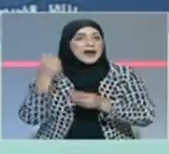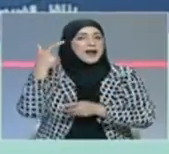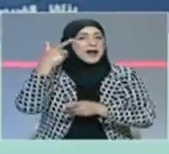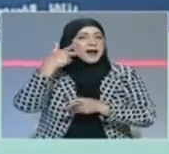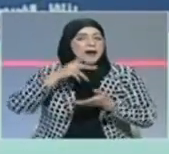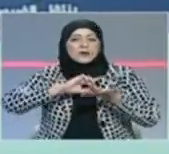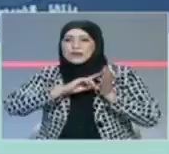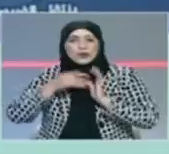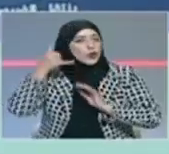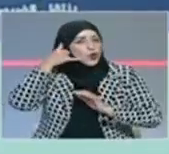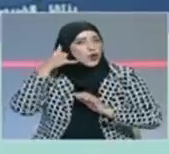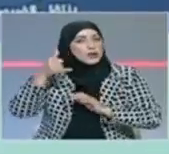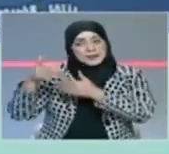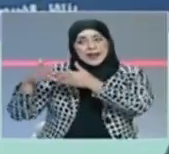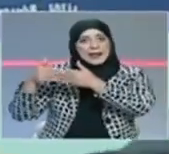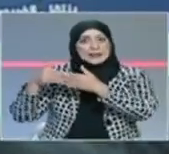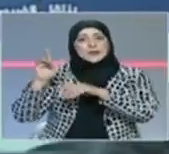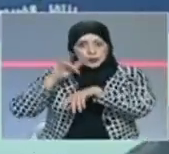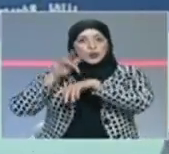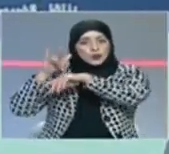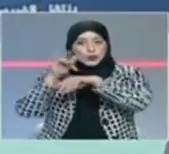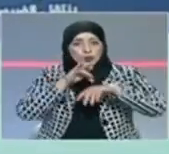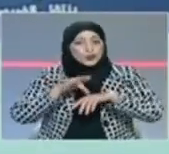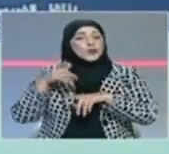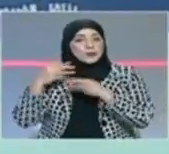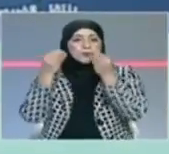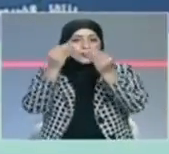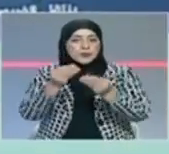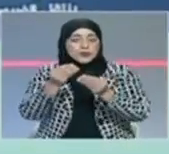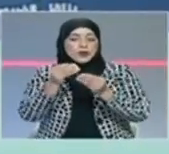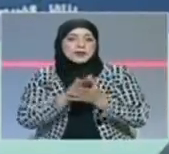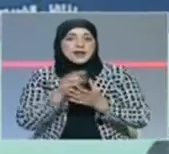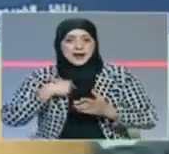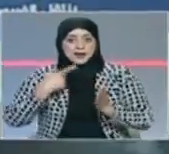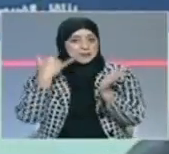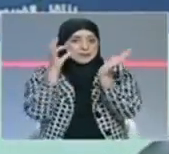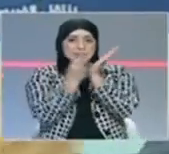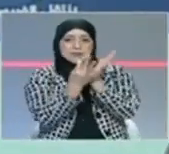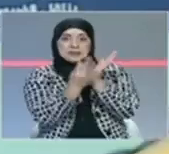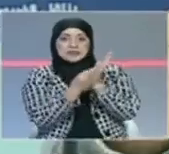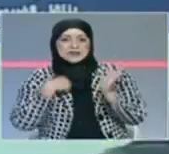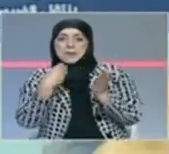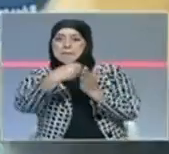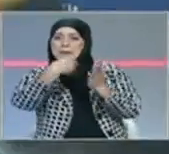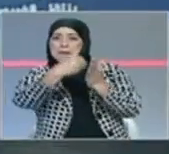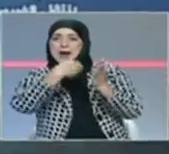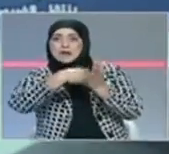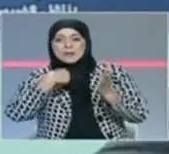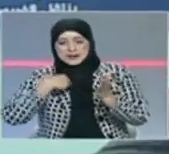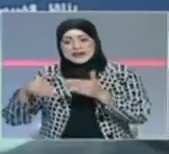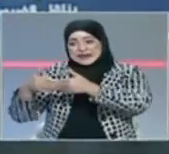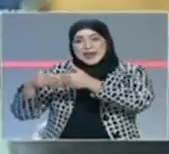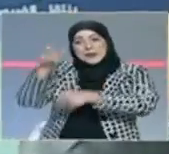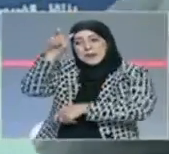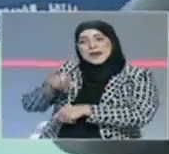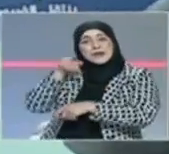في ال 14 يوم الأخرانيين. بالطبيعة زادة المستخدم تاع التطبيق هذا يجيه المعلومة تقول له راك لقد اقتربت من شخص مصاب